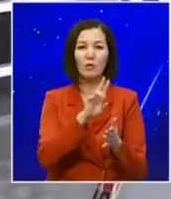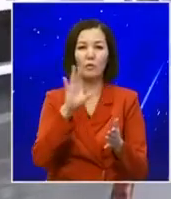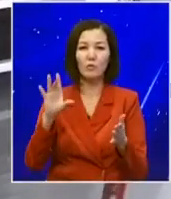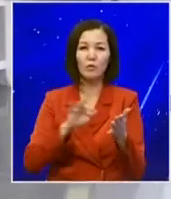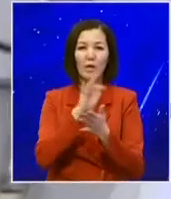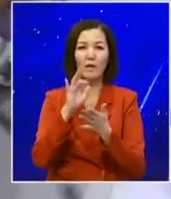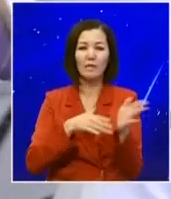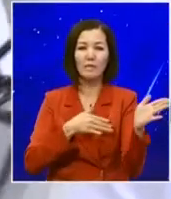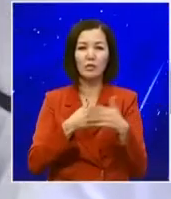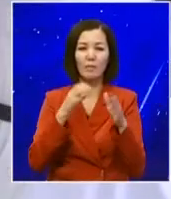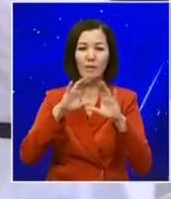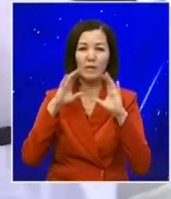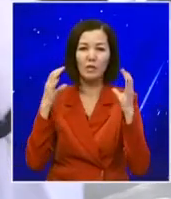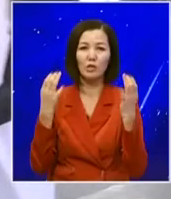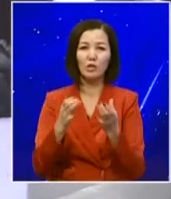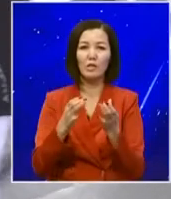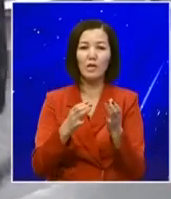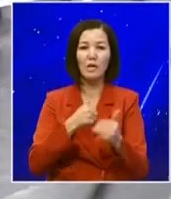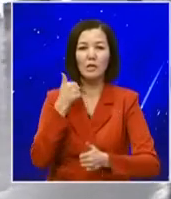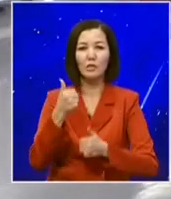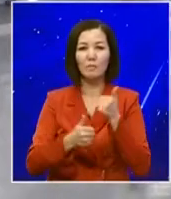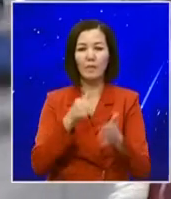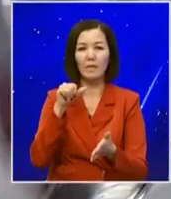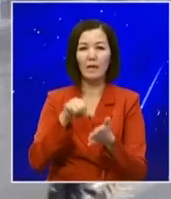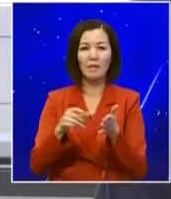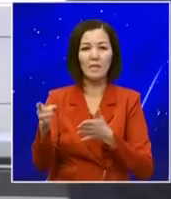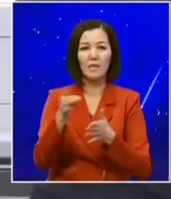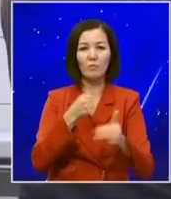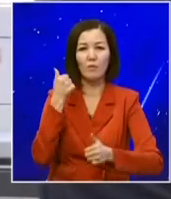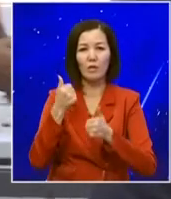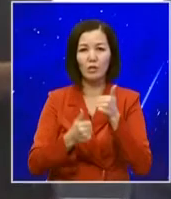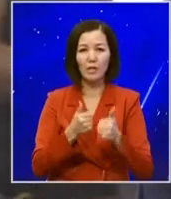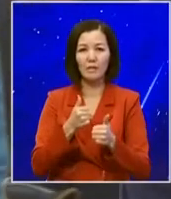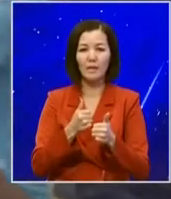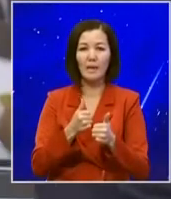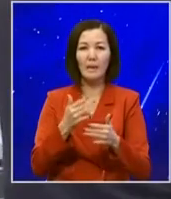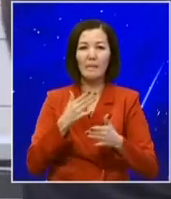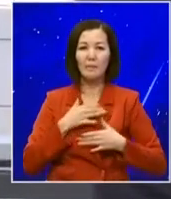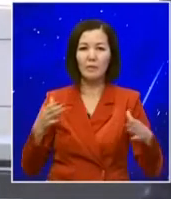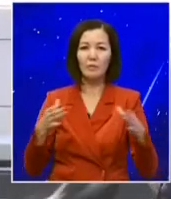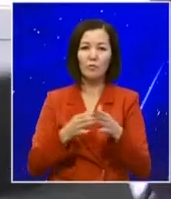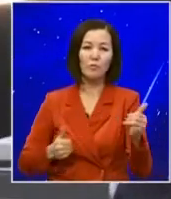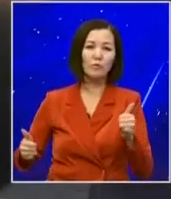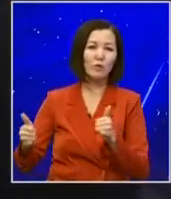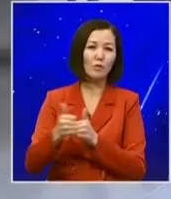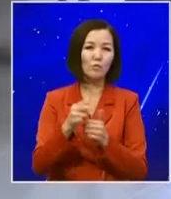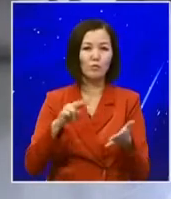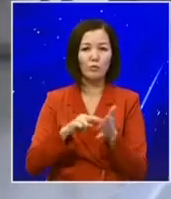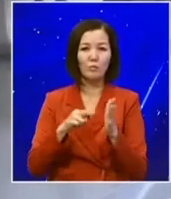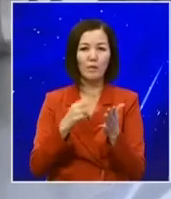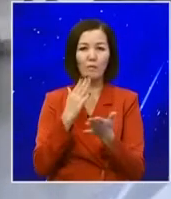қаласында жабық кешенде ұйымдастырылатын ел чемпионатында қатысады. Республикалық жарыста жетісулық өрендер топ жаруды көздеп